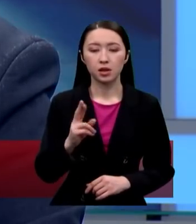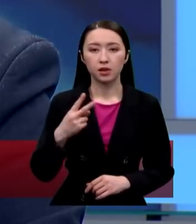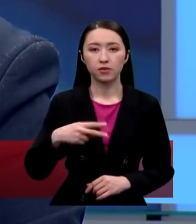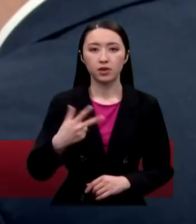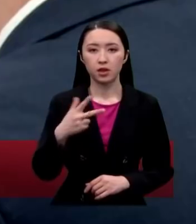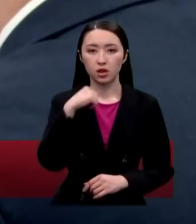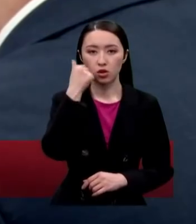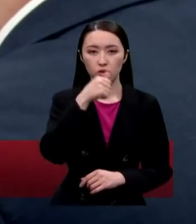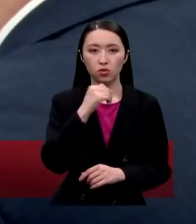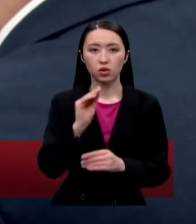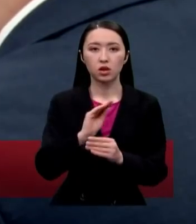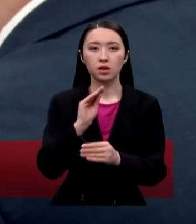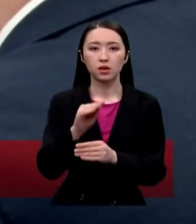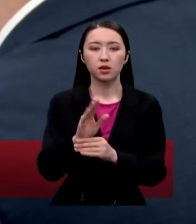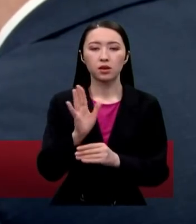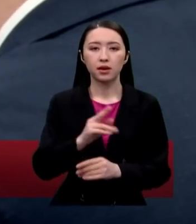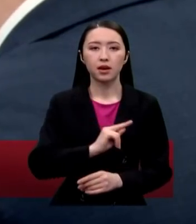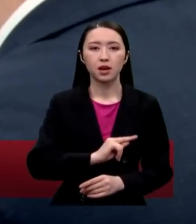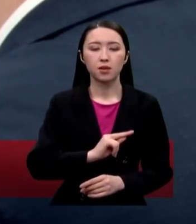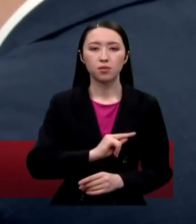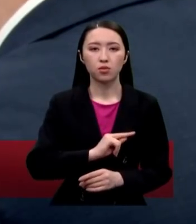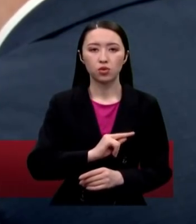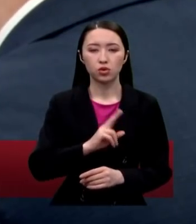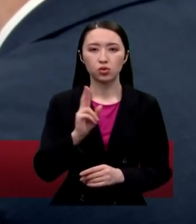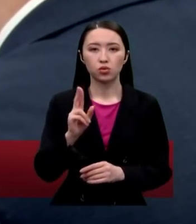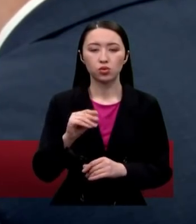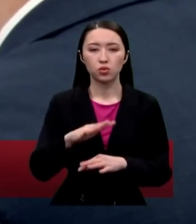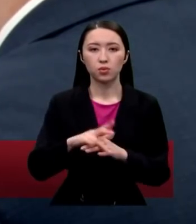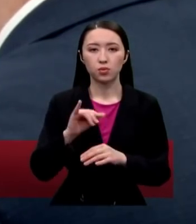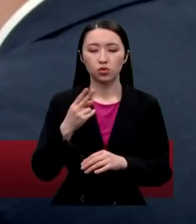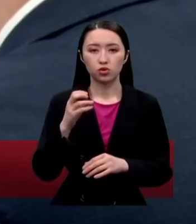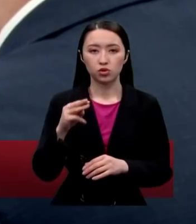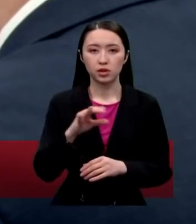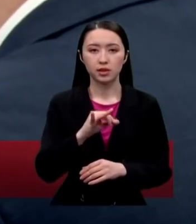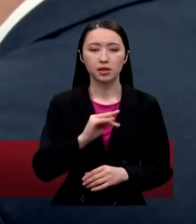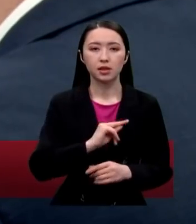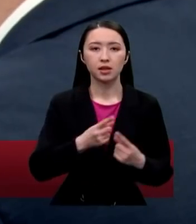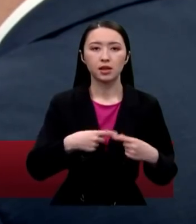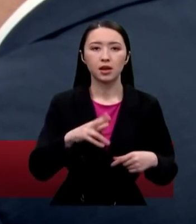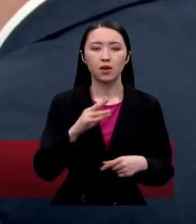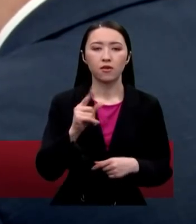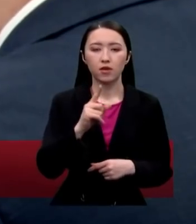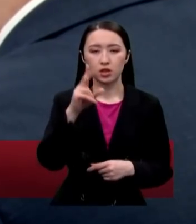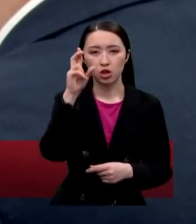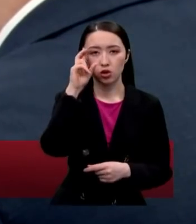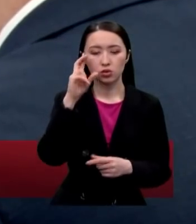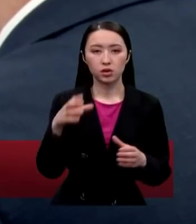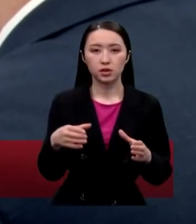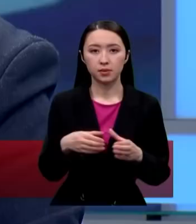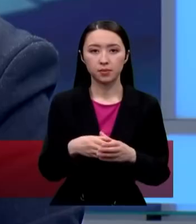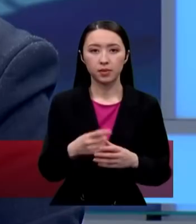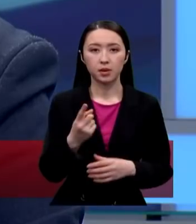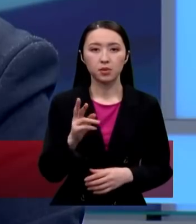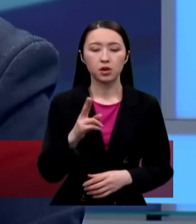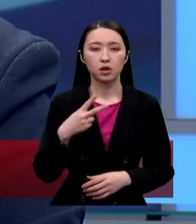года дополняются работниками бюджетной сферы и субъекты, и работники квазигосударственного сектора. С 1